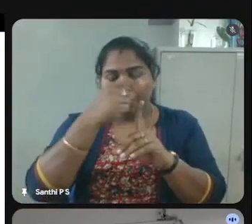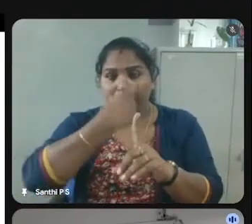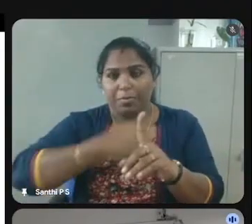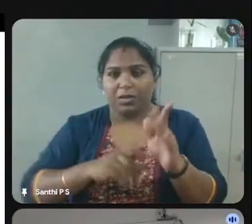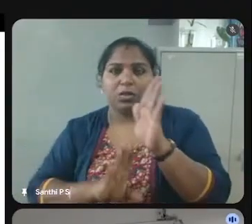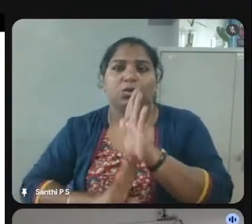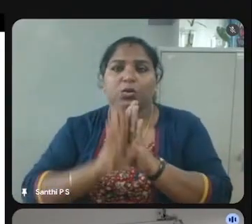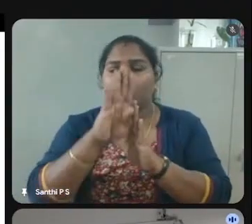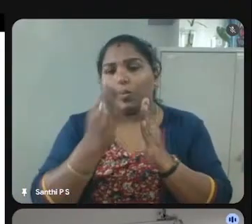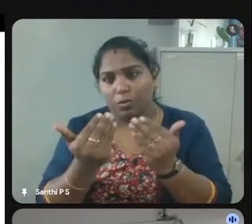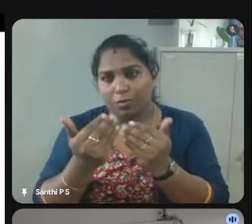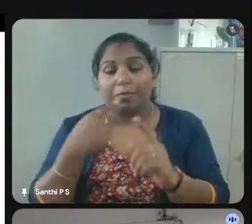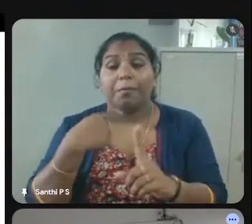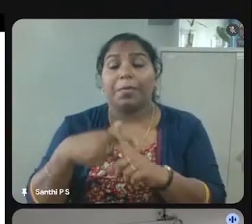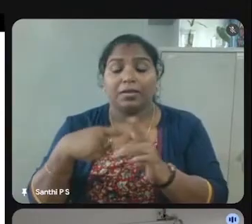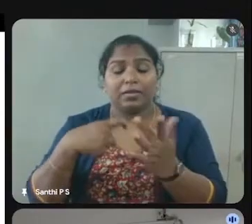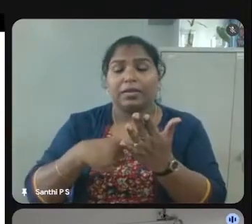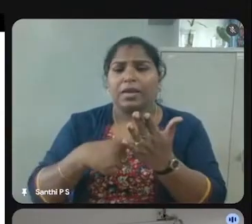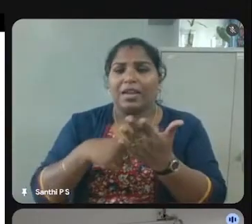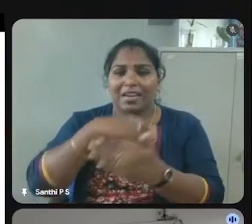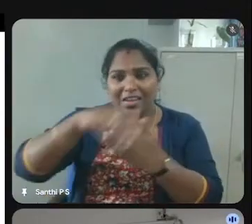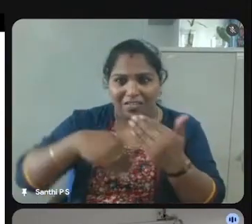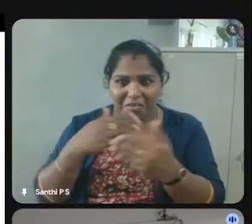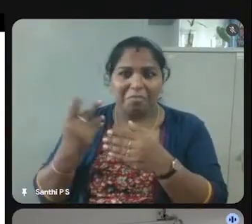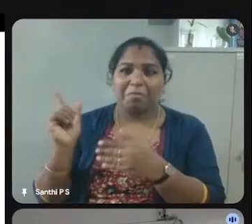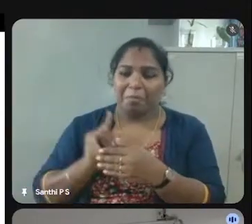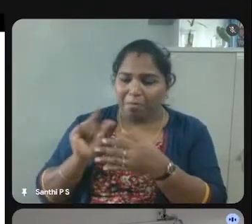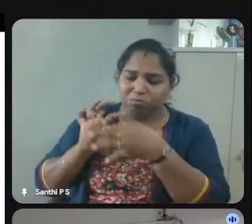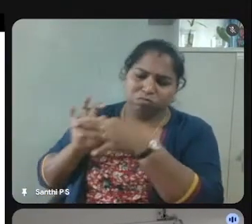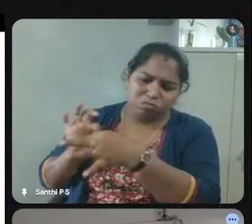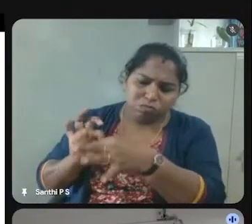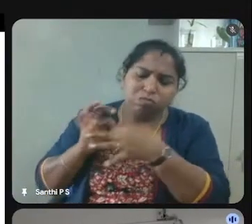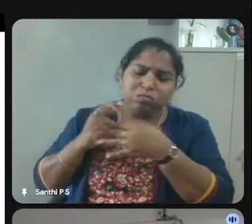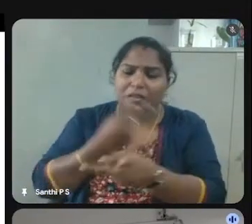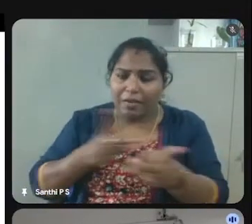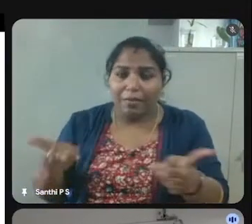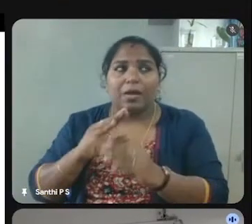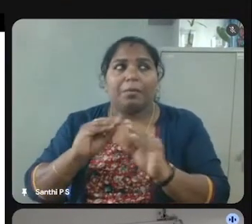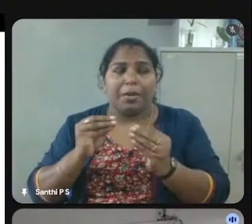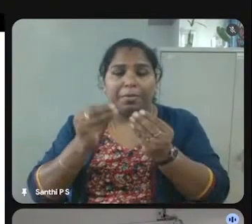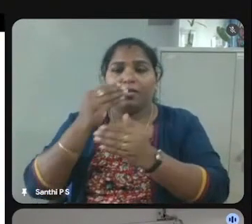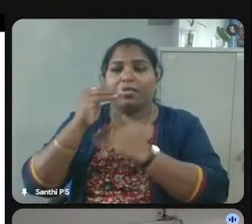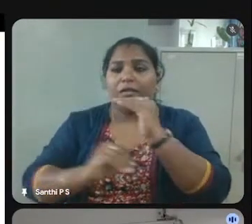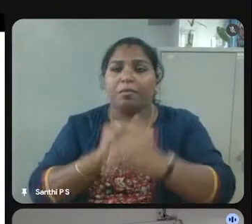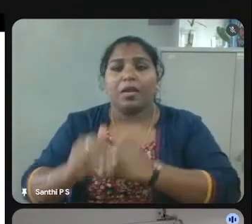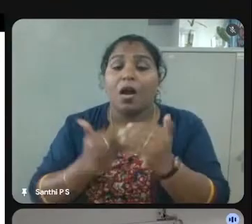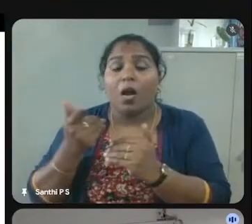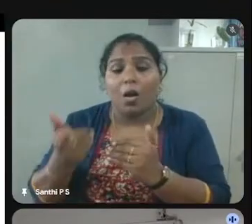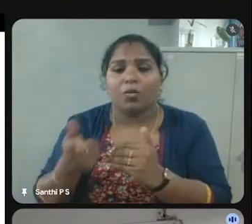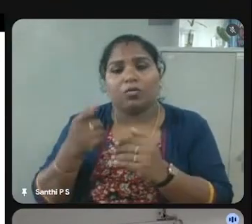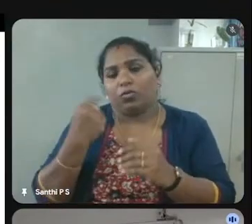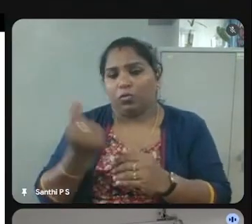സാധിക്കും. അതുപോലെ തന്നെ റിലേഷൻഷിപ്സിൽ ബന്ധങ്ങളിൽ ഒരു ഊഷ്മളത കൊണ്ടുവരാനും ഇതിന് സഹായകമാകും. നമ്മൾ കൂടുതൽ